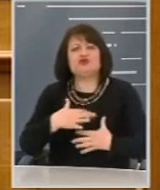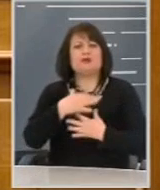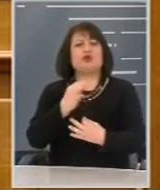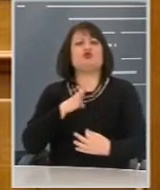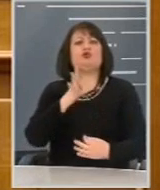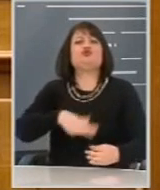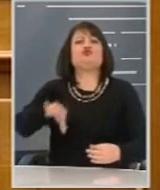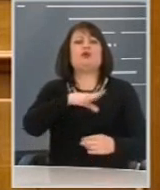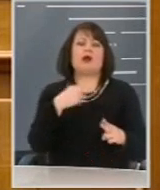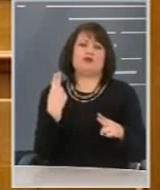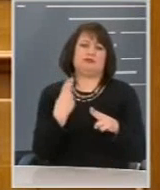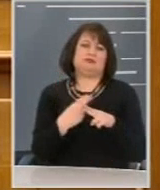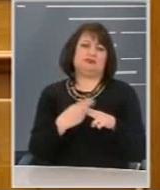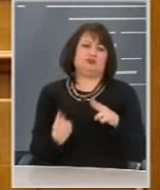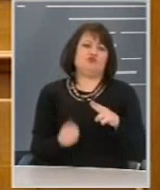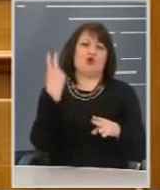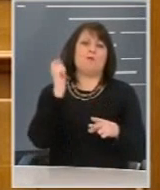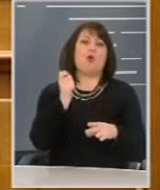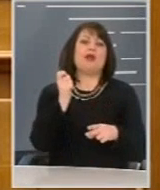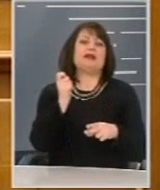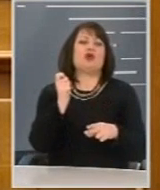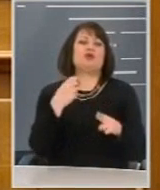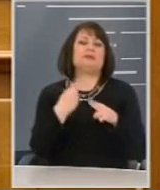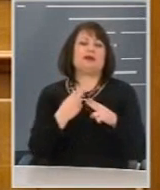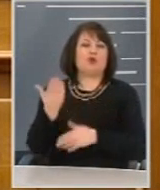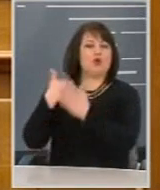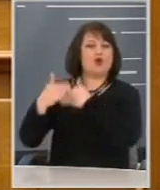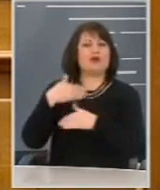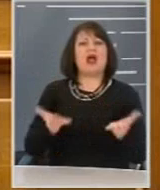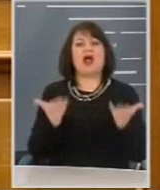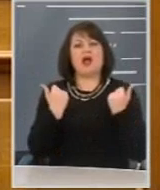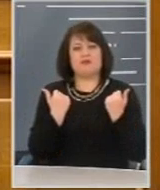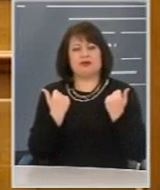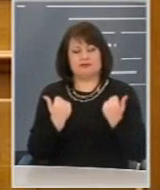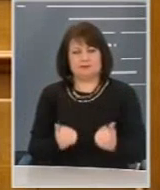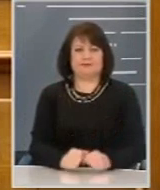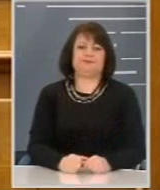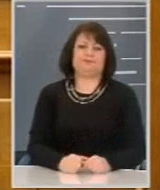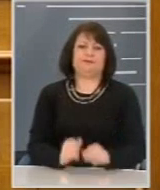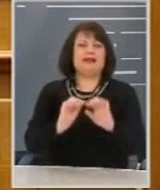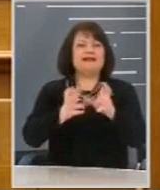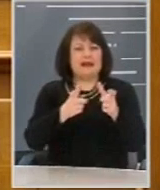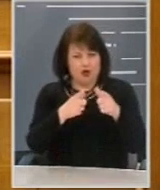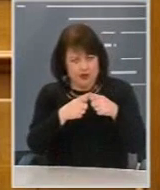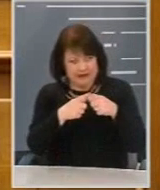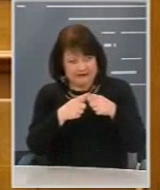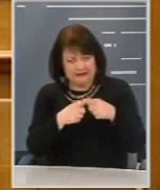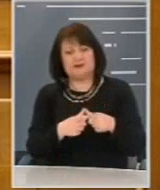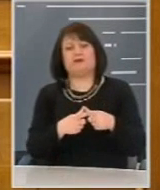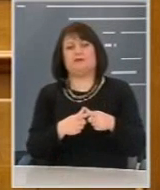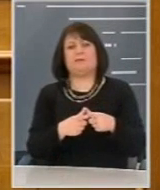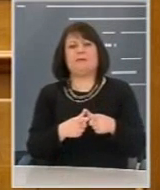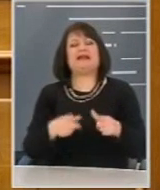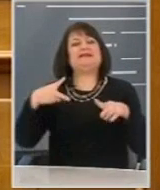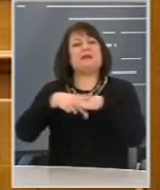αυτή είναι μια μεγάλη πολιτική τομή που δεν την είχατε κάνει τόσα χρόνια. Επιβεβαιώθηκε η τριγωνική σύνδεση μεταξύ των μέσων ενημέρωσης, των πολιτικών και του